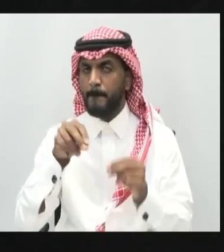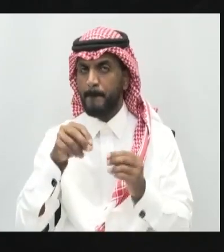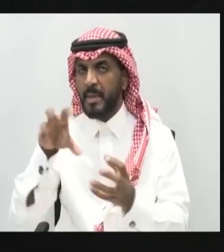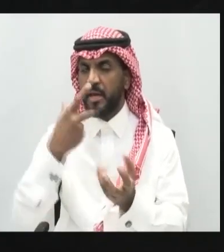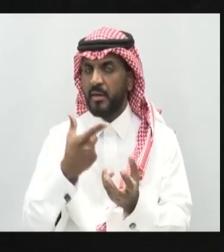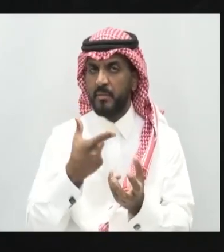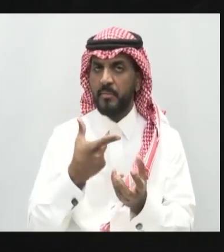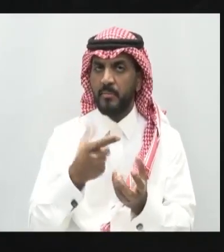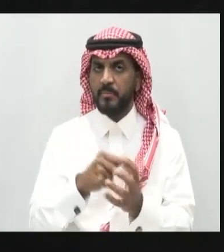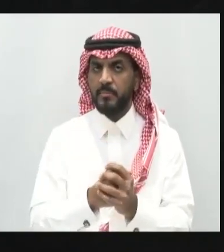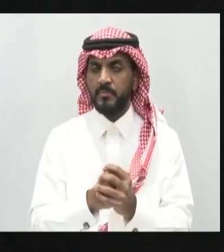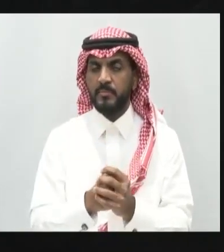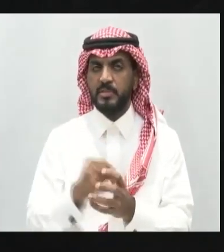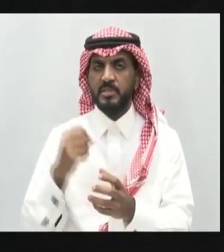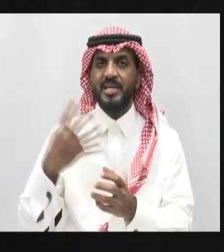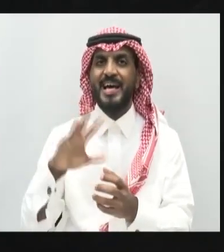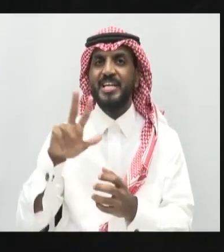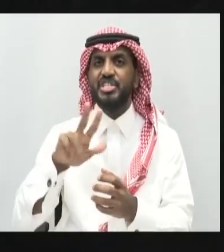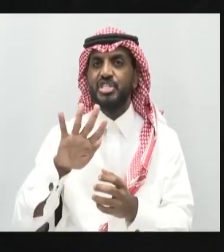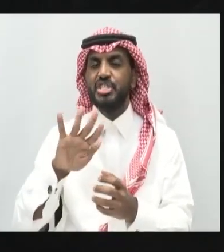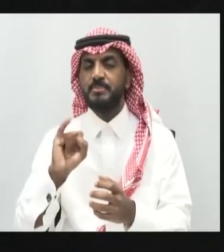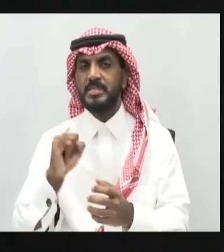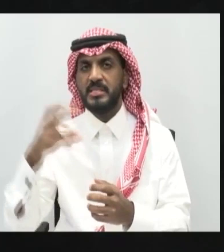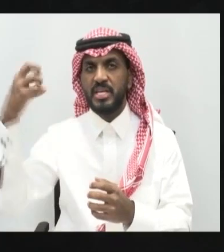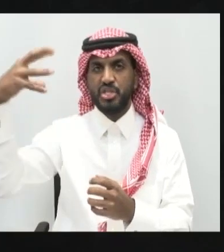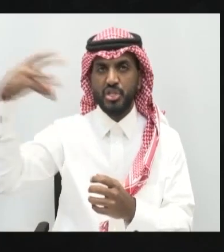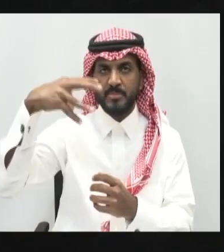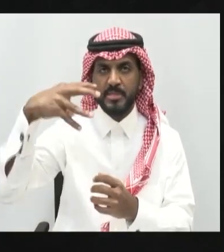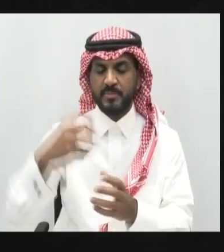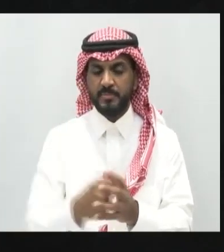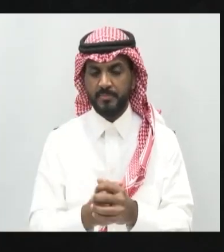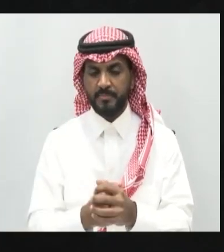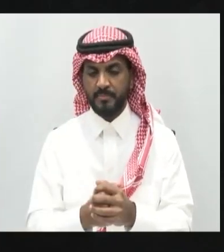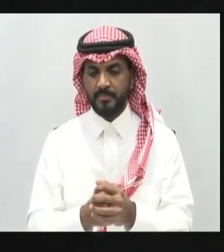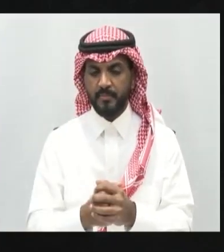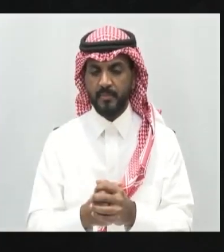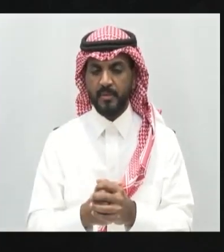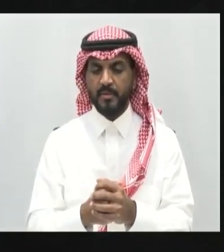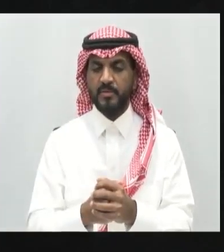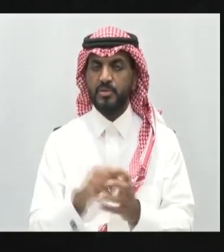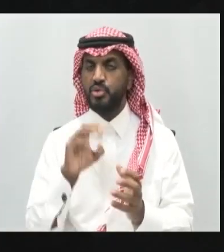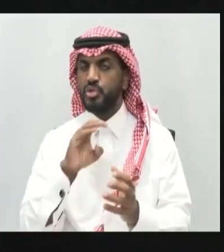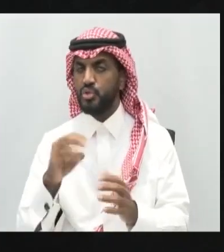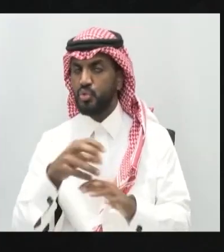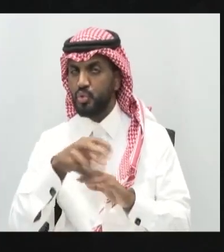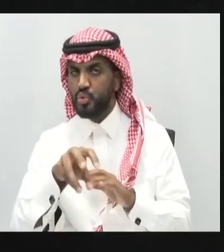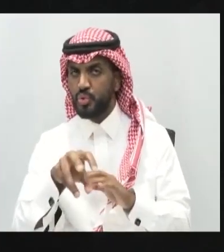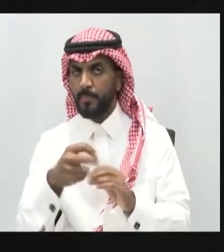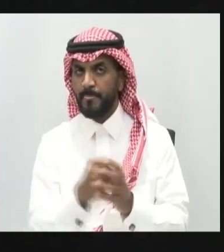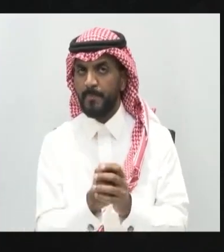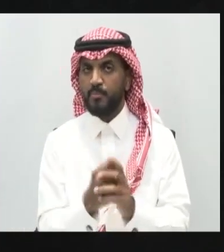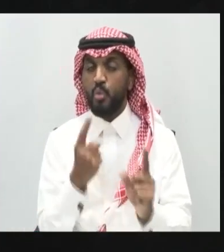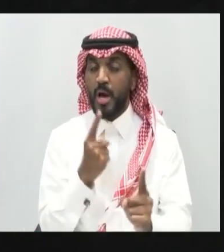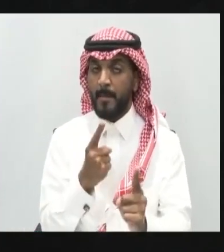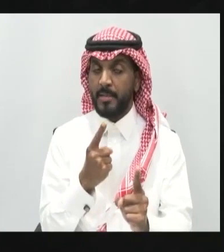تزي من الشمس من اشعه الشمس في الجهه هذه اللي تقابل